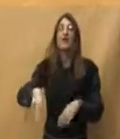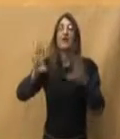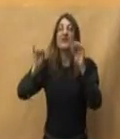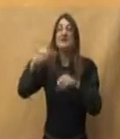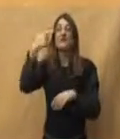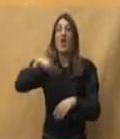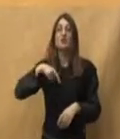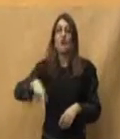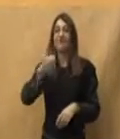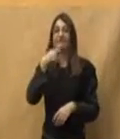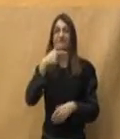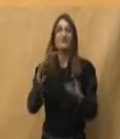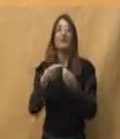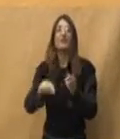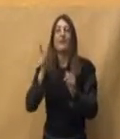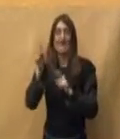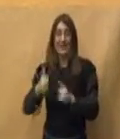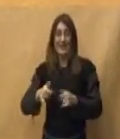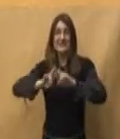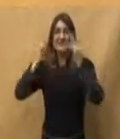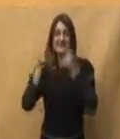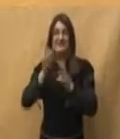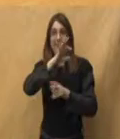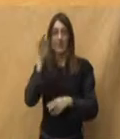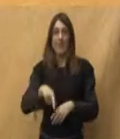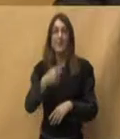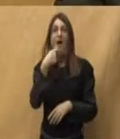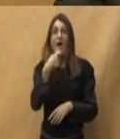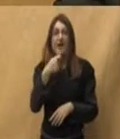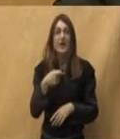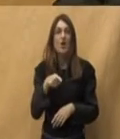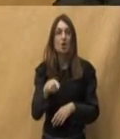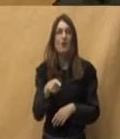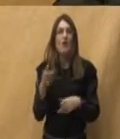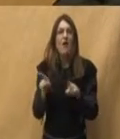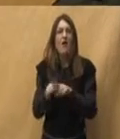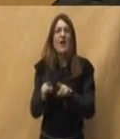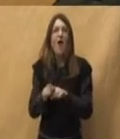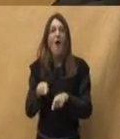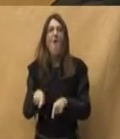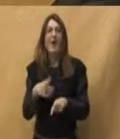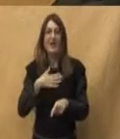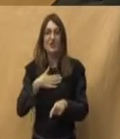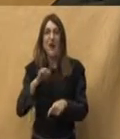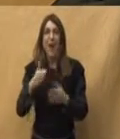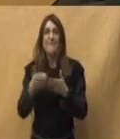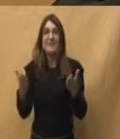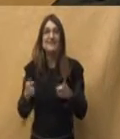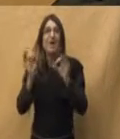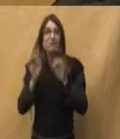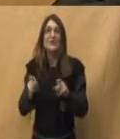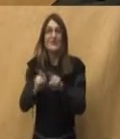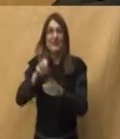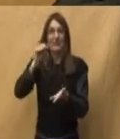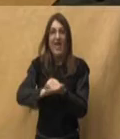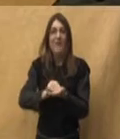Danas je taj svjetski dan hrane koji na neki način vrlo se zgodno poklopio s ovom našom emisijom. Ali mislim da